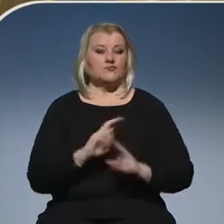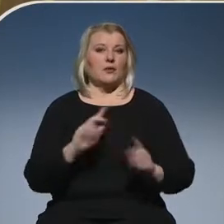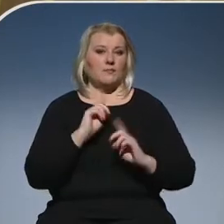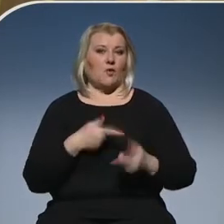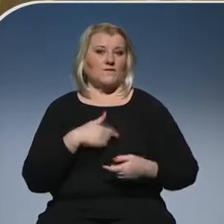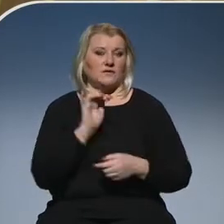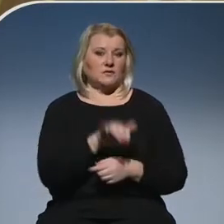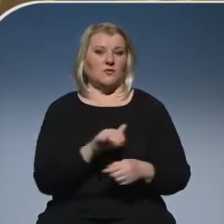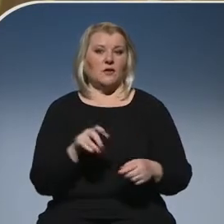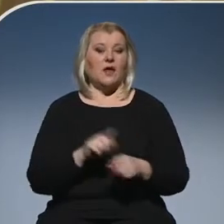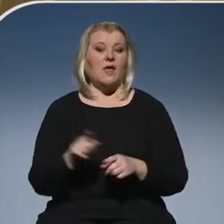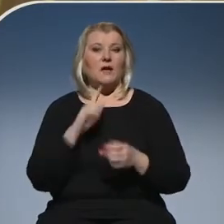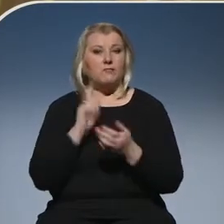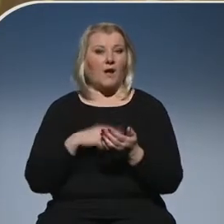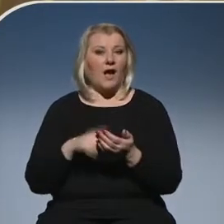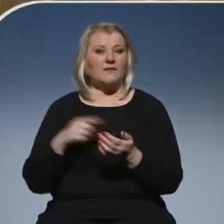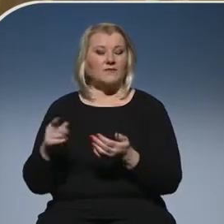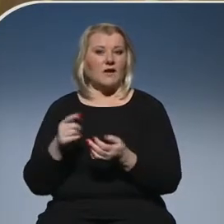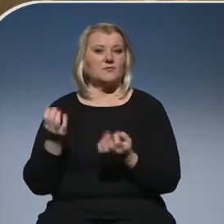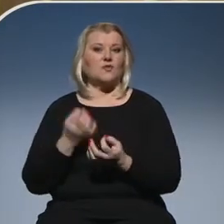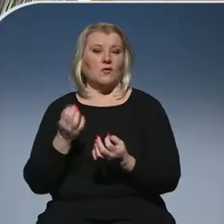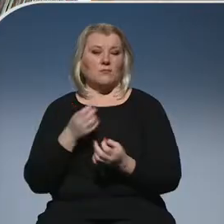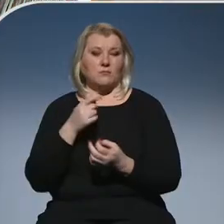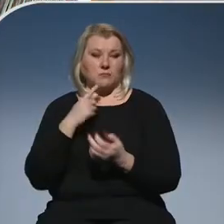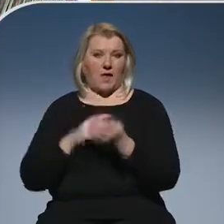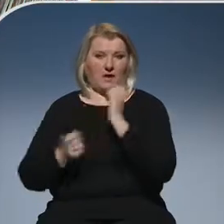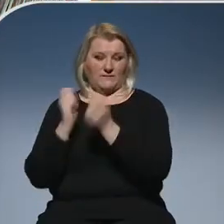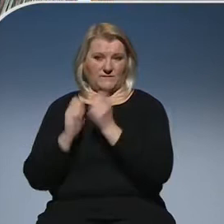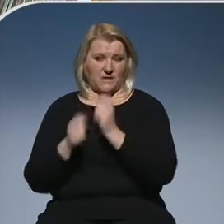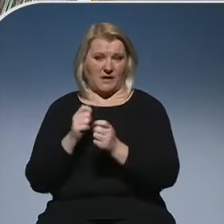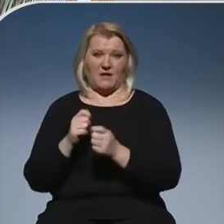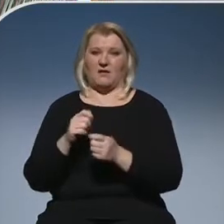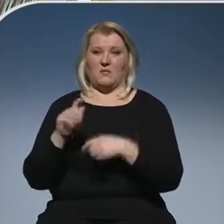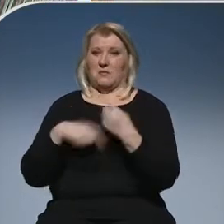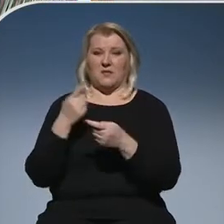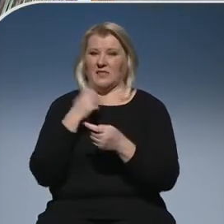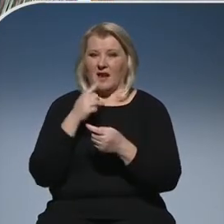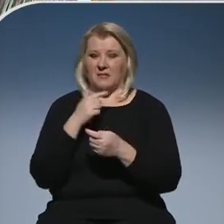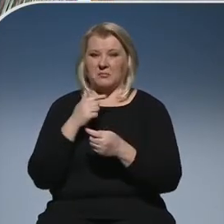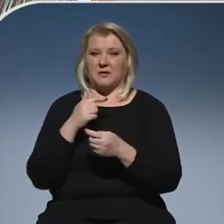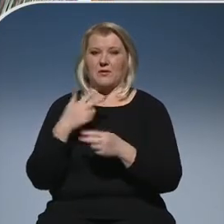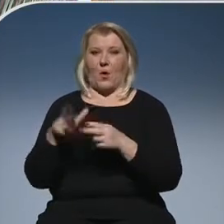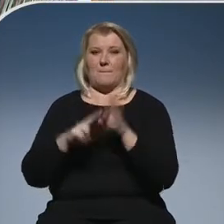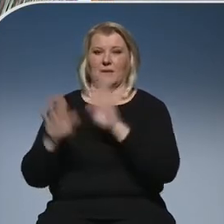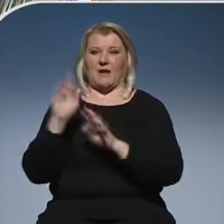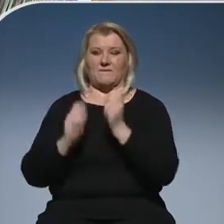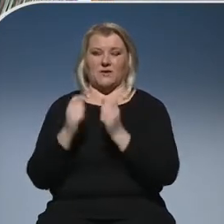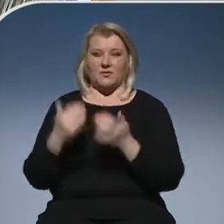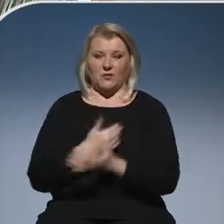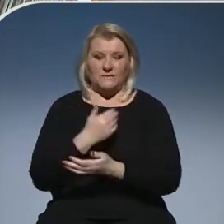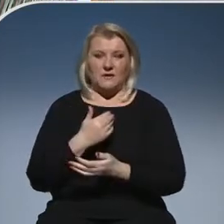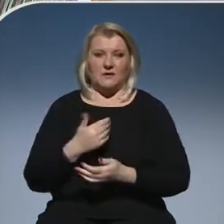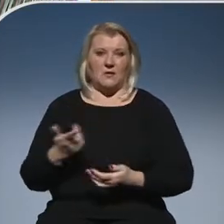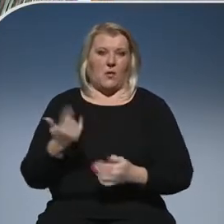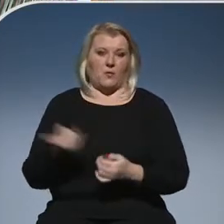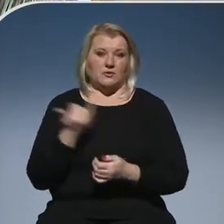nám nebude líbit ten pokojíček. A prostě ho přemalujeme a utratíme tak možná za krabici barvy. Tak za to, ale u investice můžeme také přijít